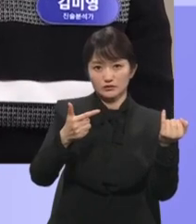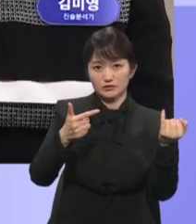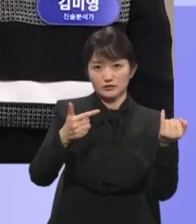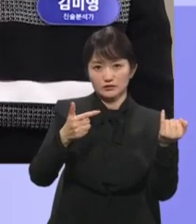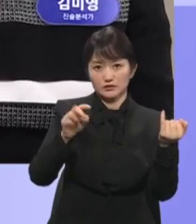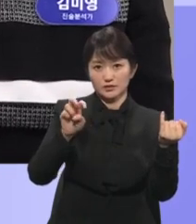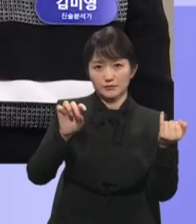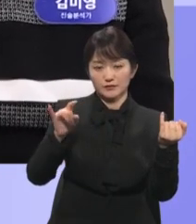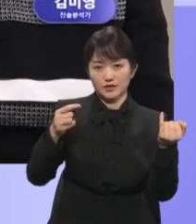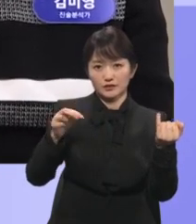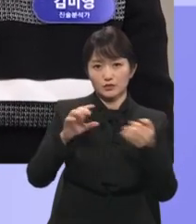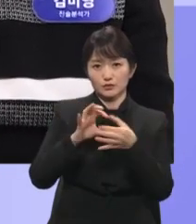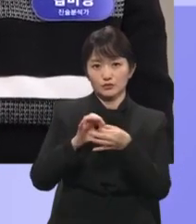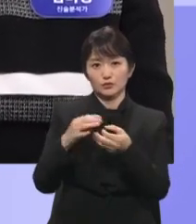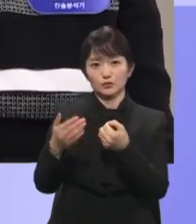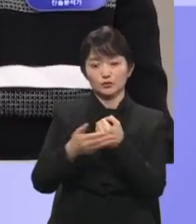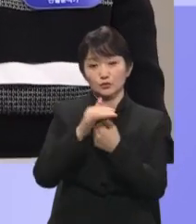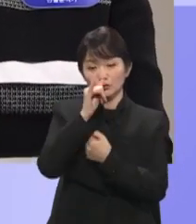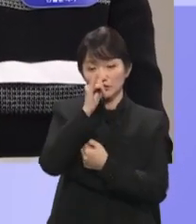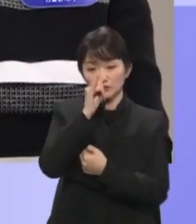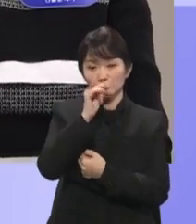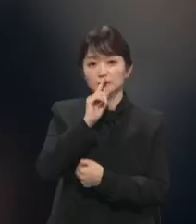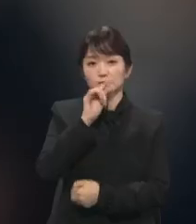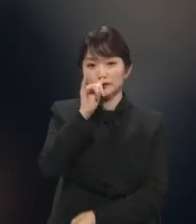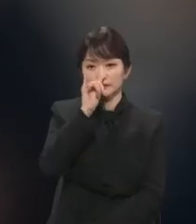장면이 있는데 잠시 듣고